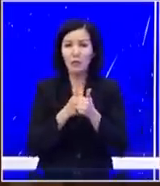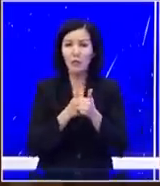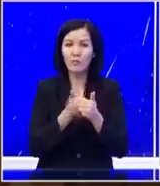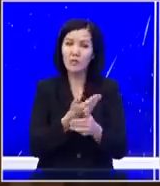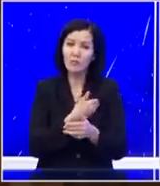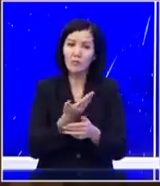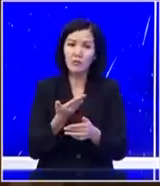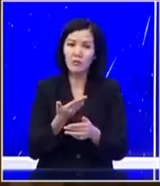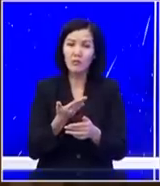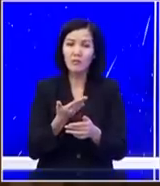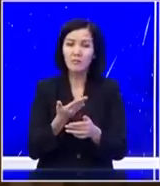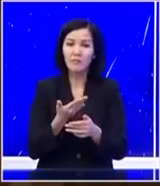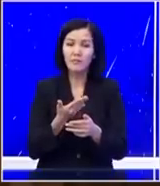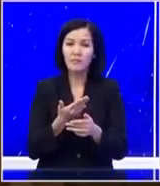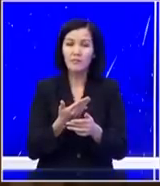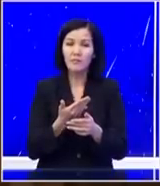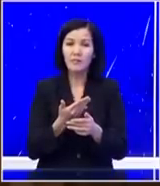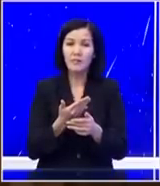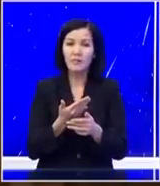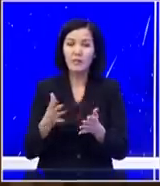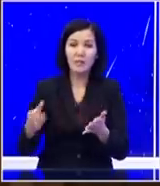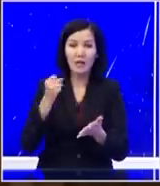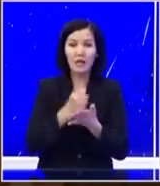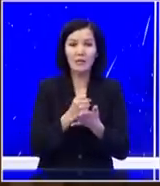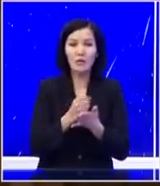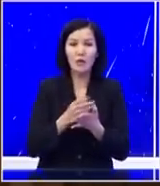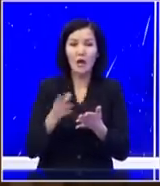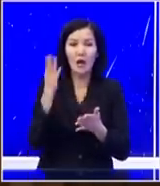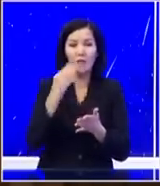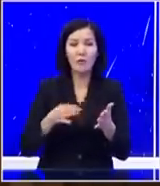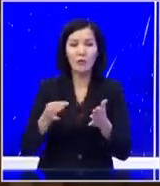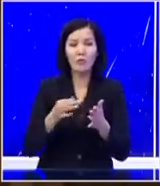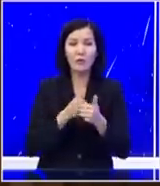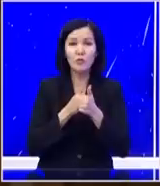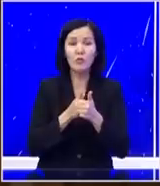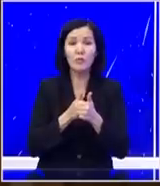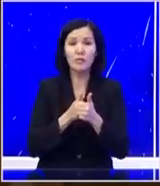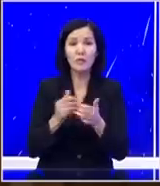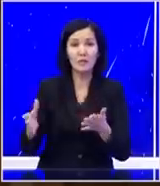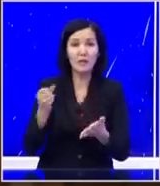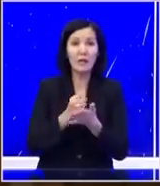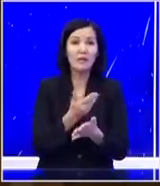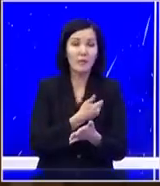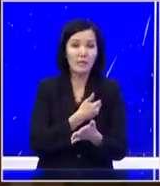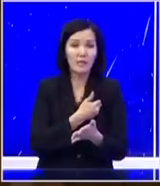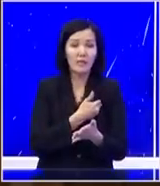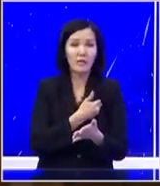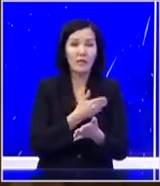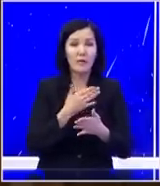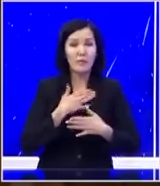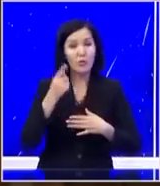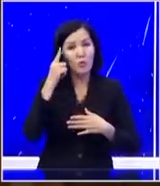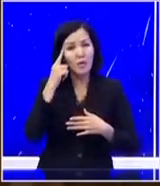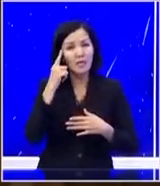үлкен өсім ғой оған. Алматы облысының орынбасары деген. Ол маған, аға, мен бір ойланайын кішкене